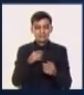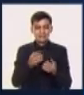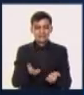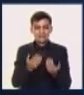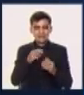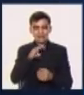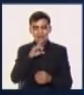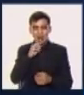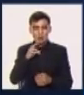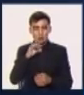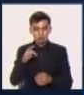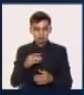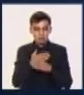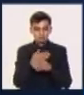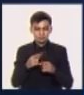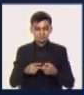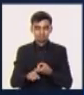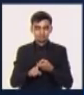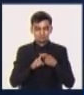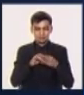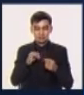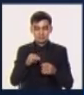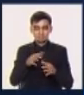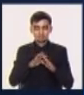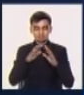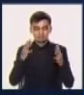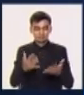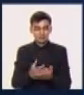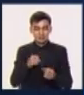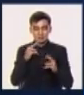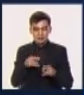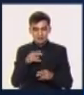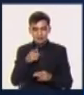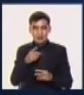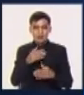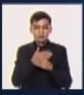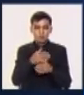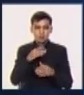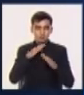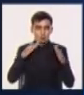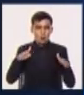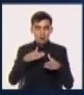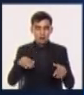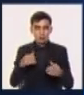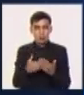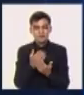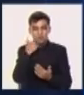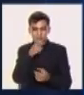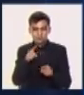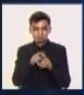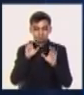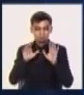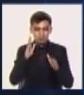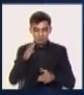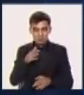нее цепляются водоросли. Опорой служит тяжелая подставка для новогодней елки. Сотрудники парка надеются таким способом за месяц-другой очистить